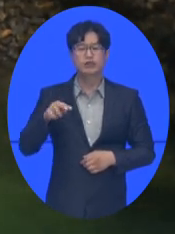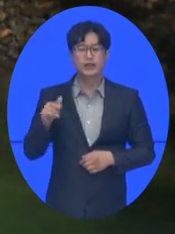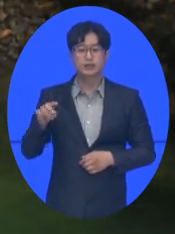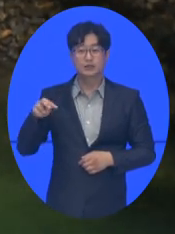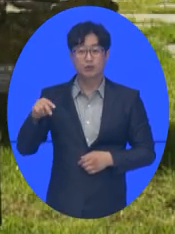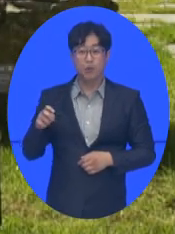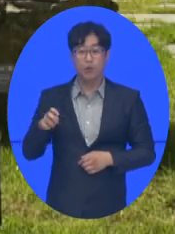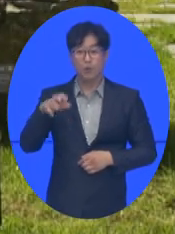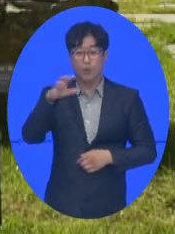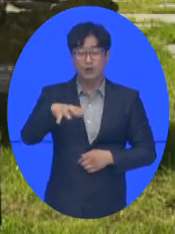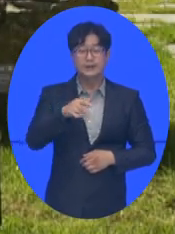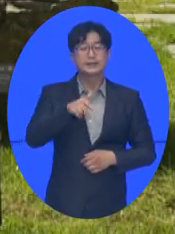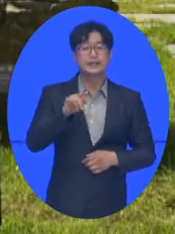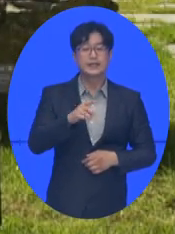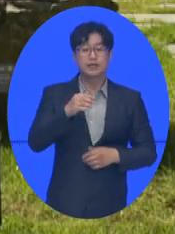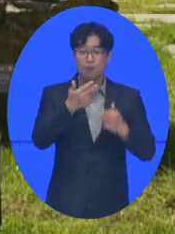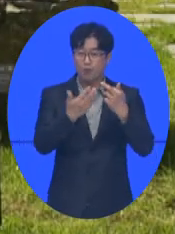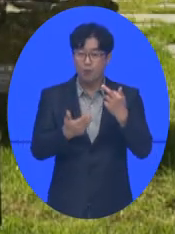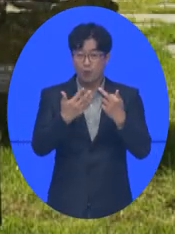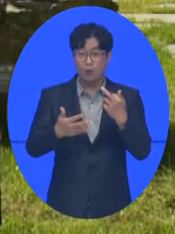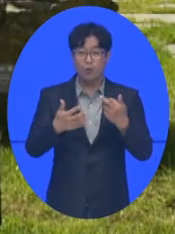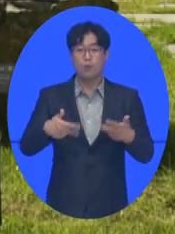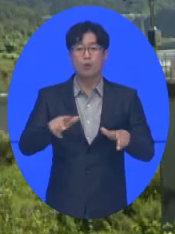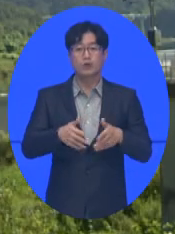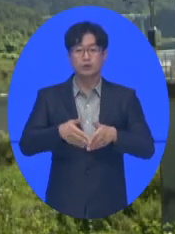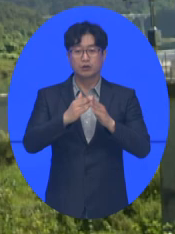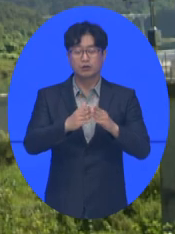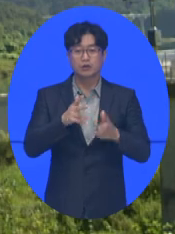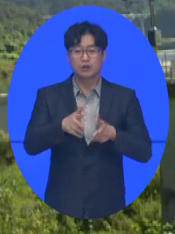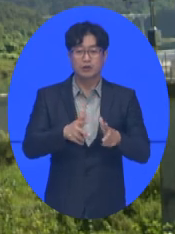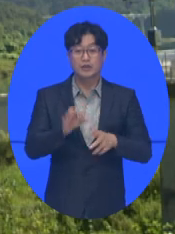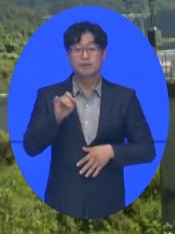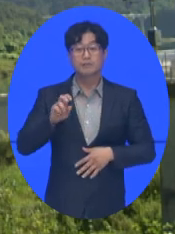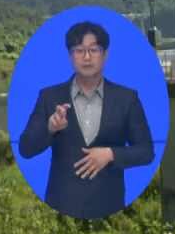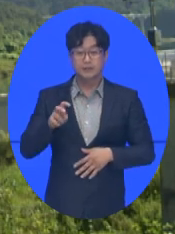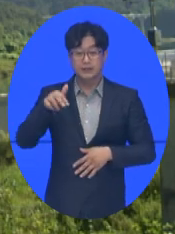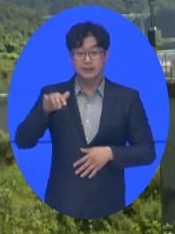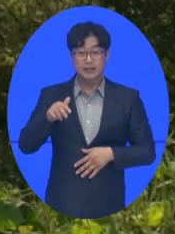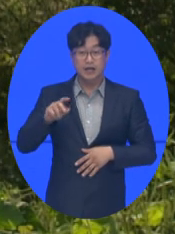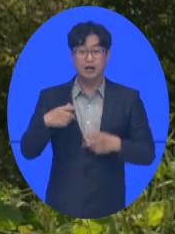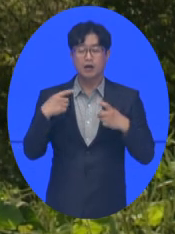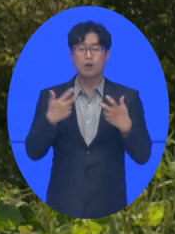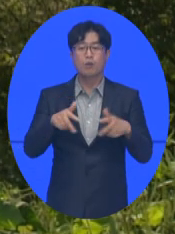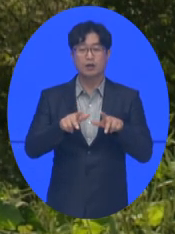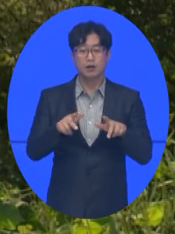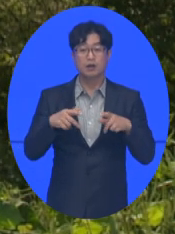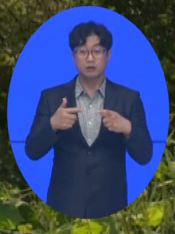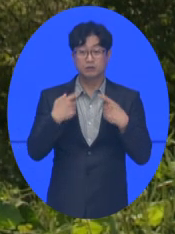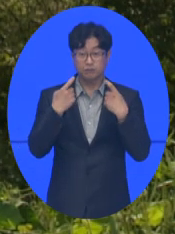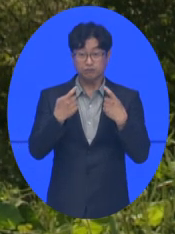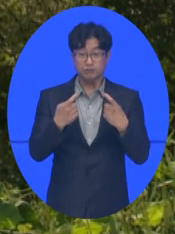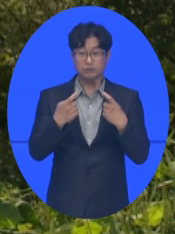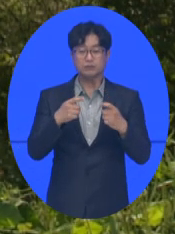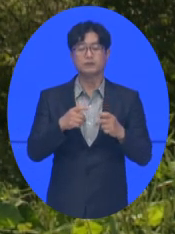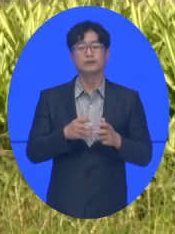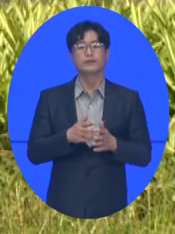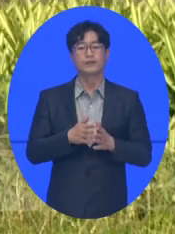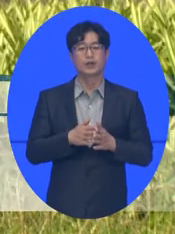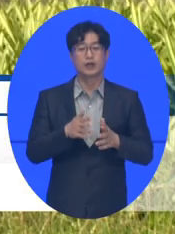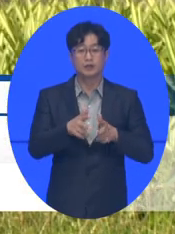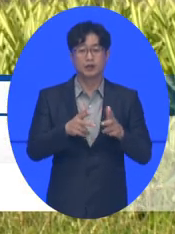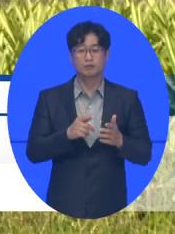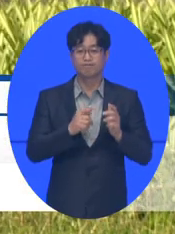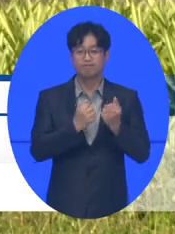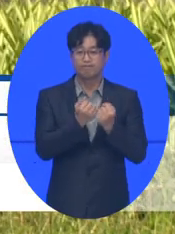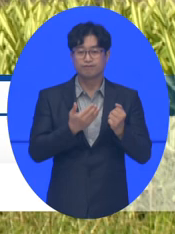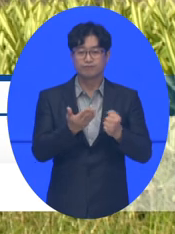지질명소인 연천제인폭포 지질생태공원 조성사업, 임진강 주상절리관광센터 조성사업 등을 설명했습니다.